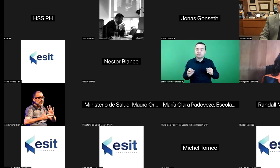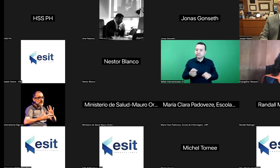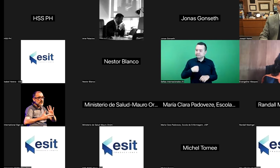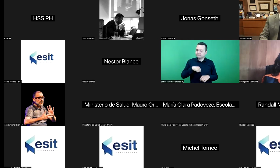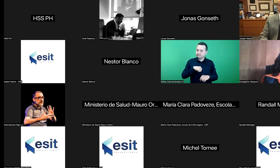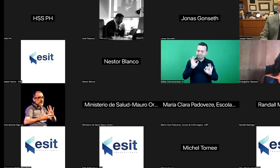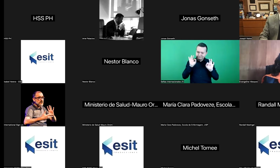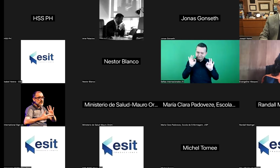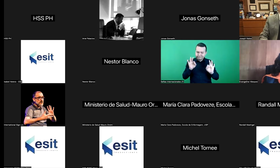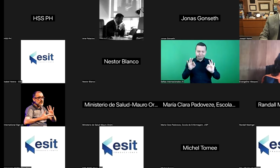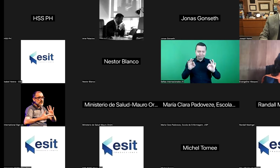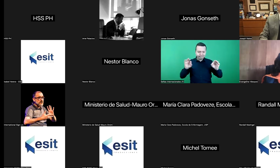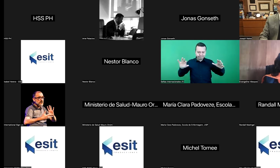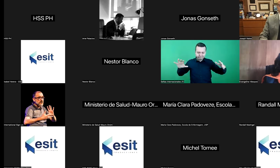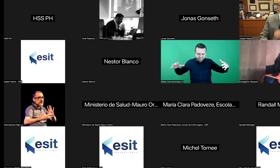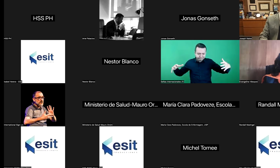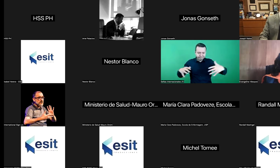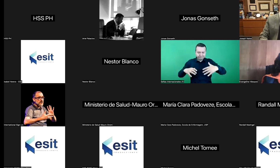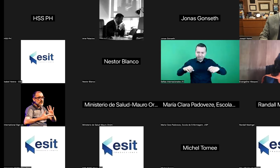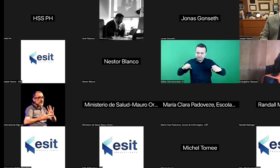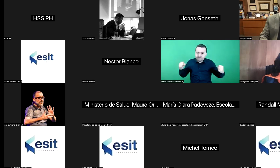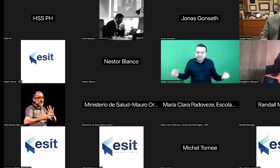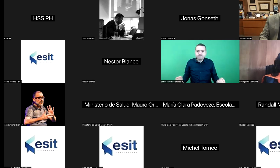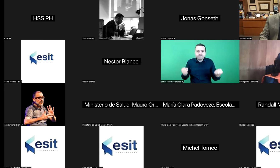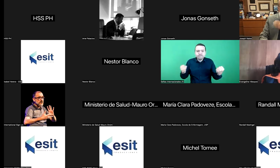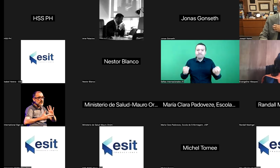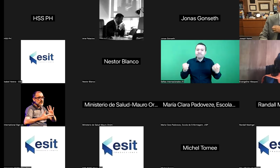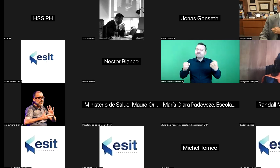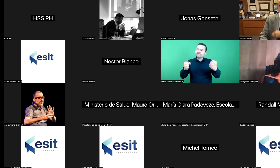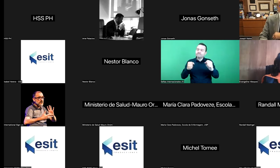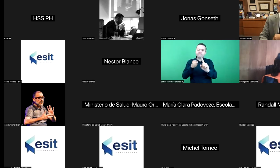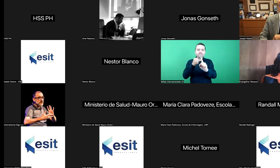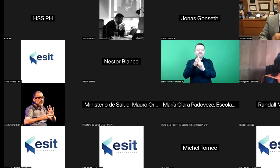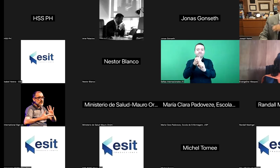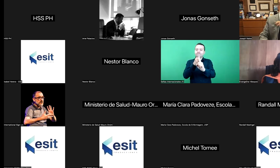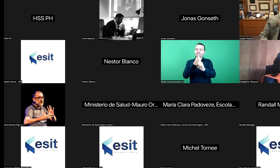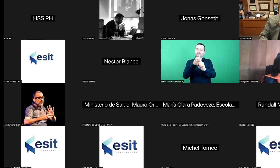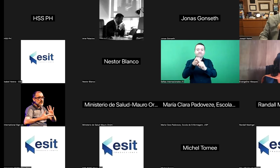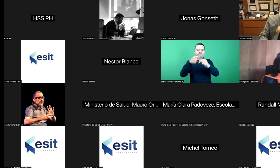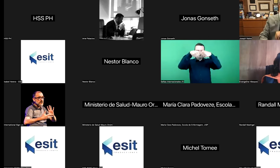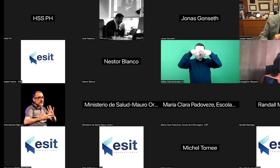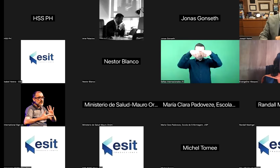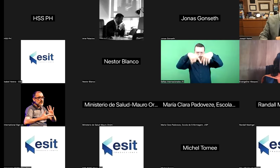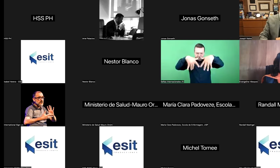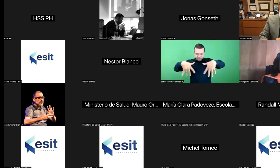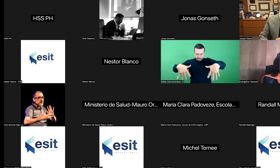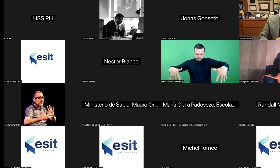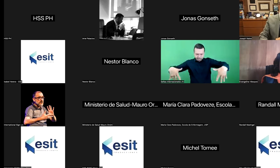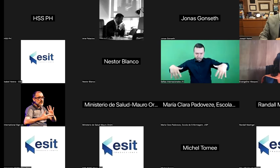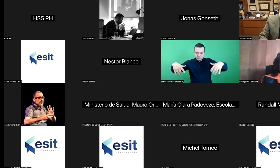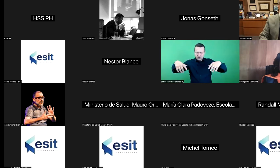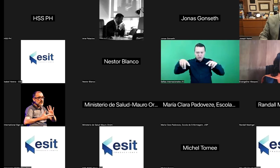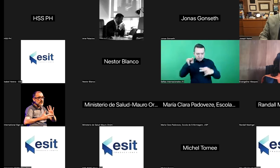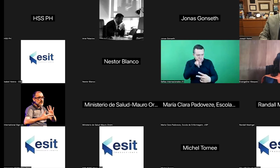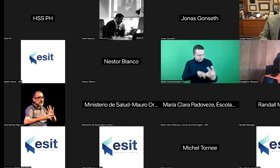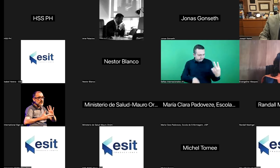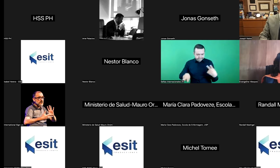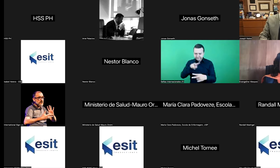essentiels, faisons partie de la complexité du domaine de la santé. Je voudrais